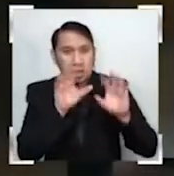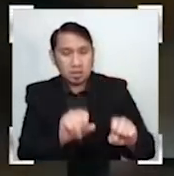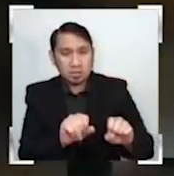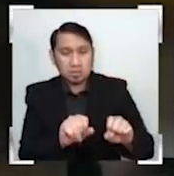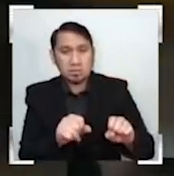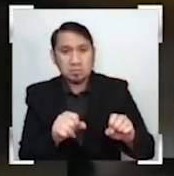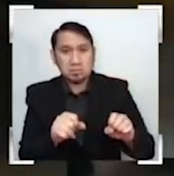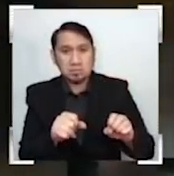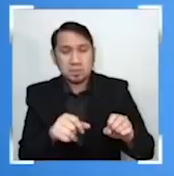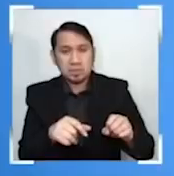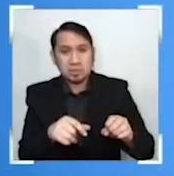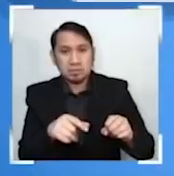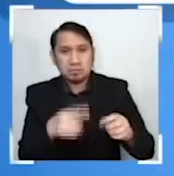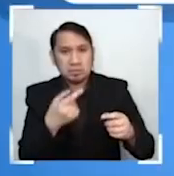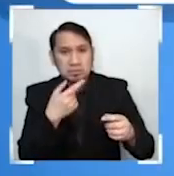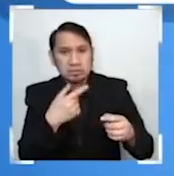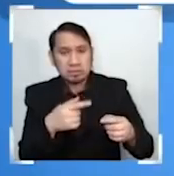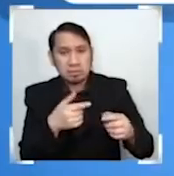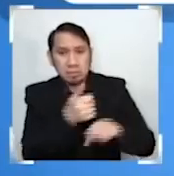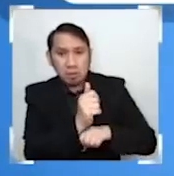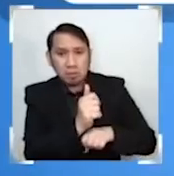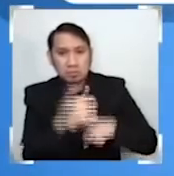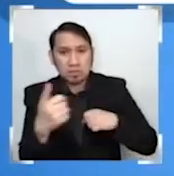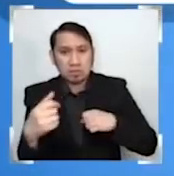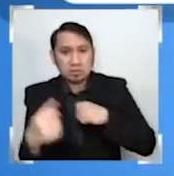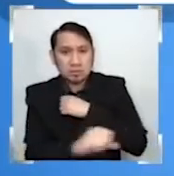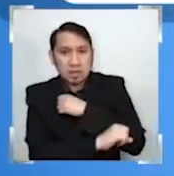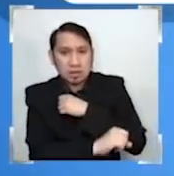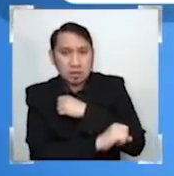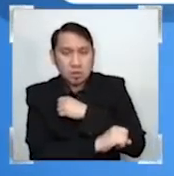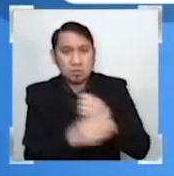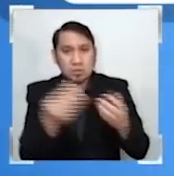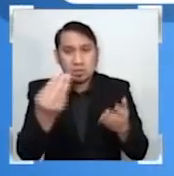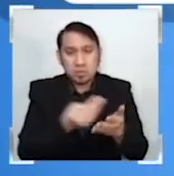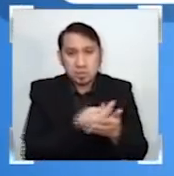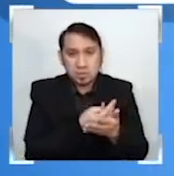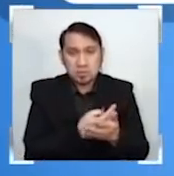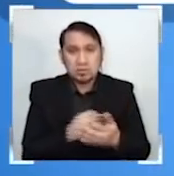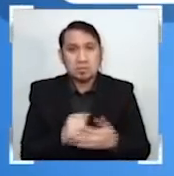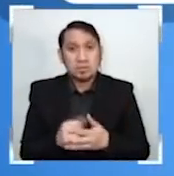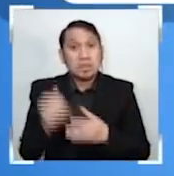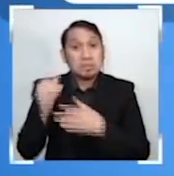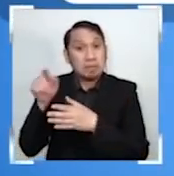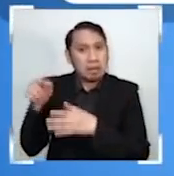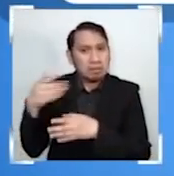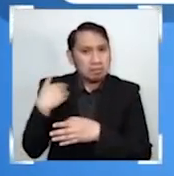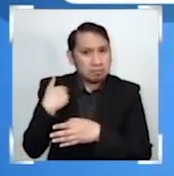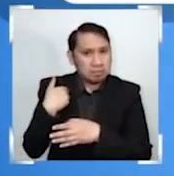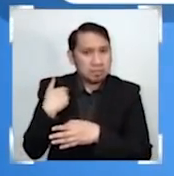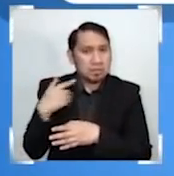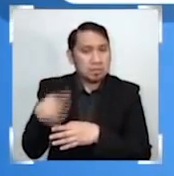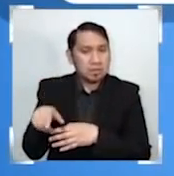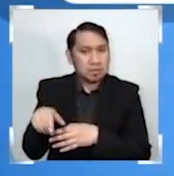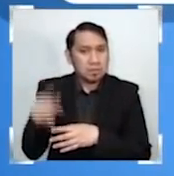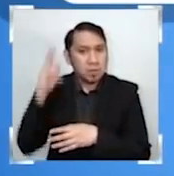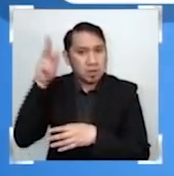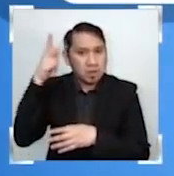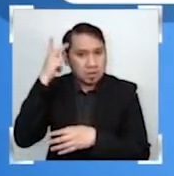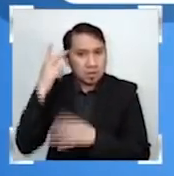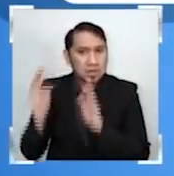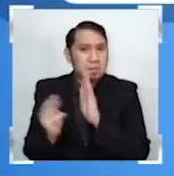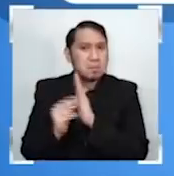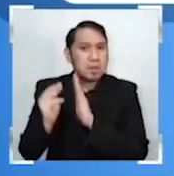magnakaw ng mangga. Hirit pa ni Lacson, mayroon nga raw dyan na politiko na milyon-milyon nang ninanakaw sa